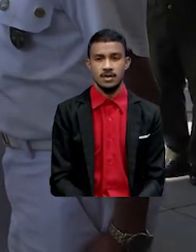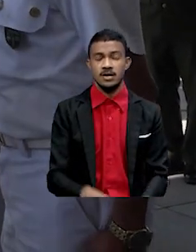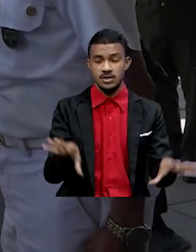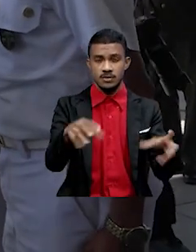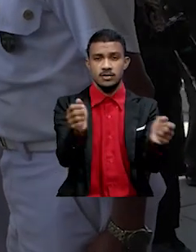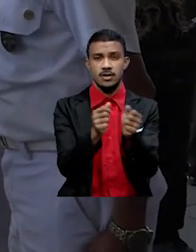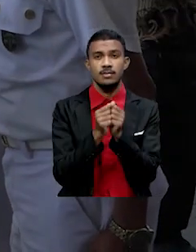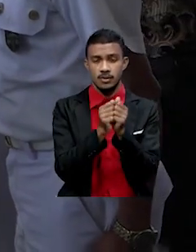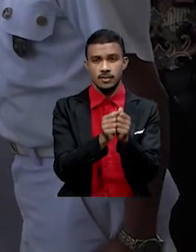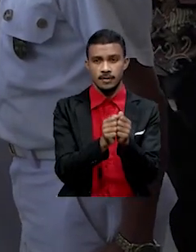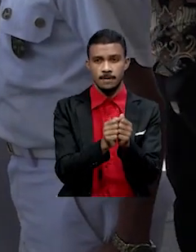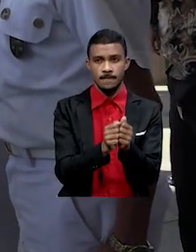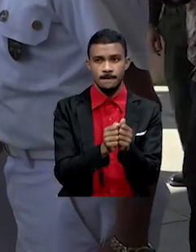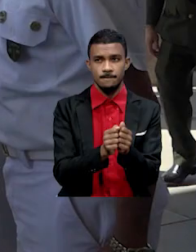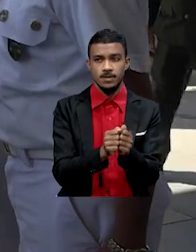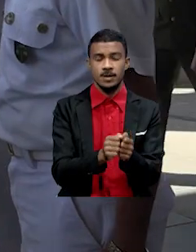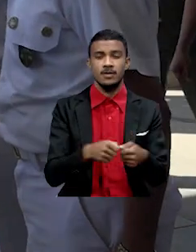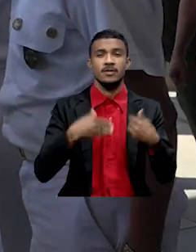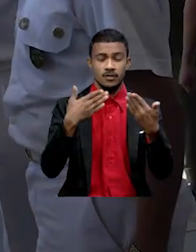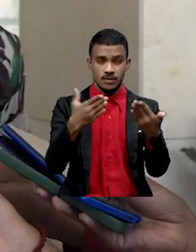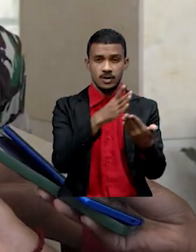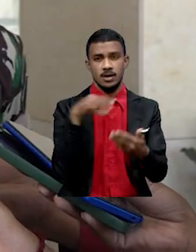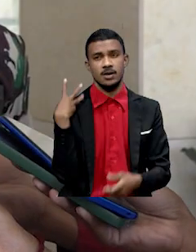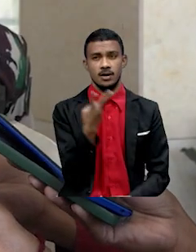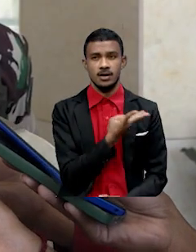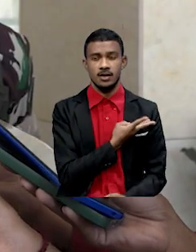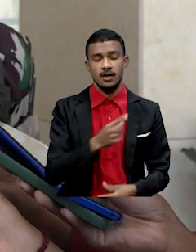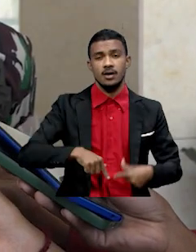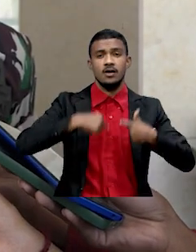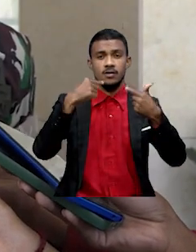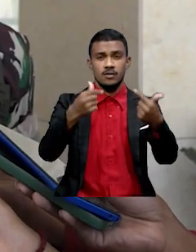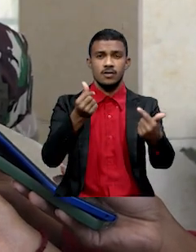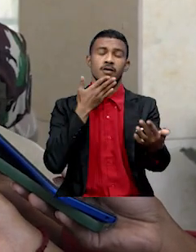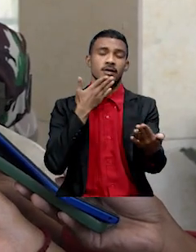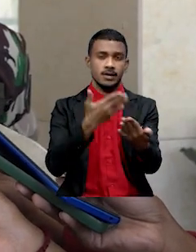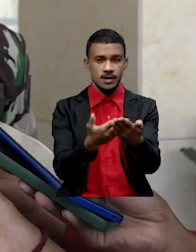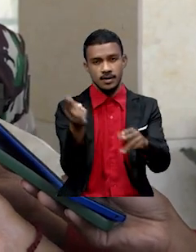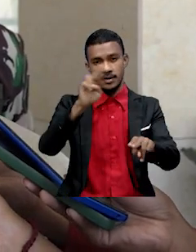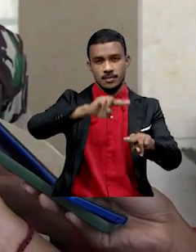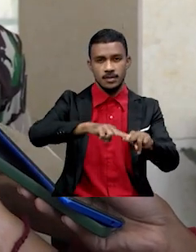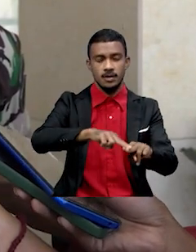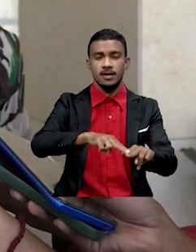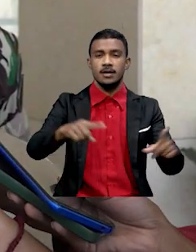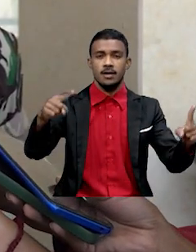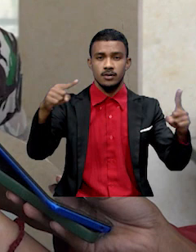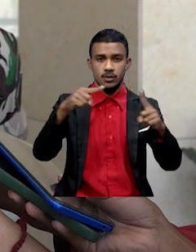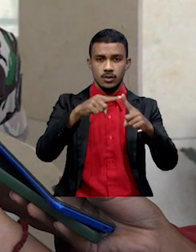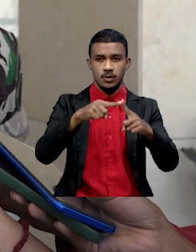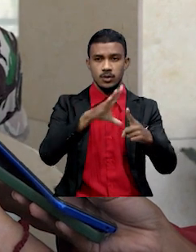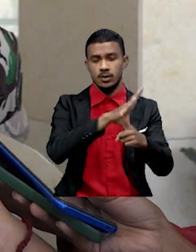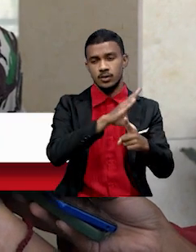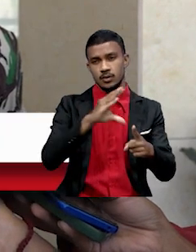depan, antara lain kan kita akan memberikan seat lebih banyak untuk